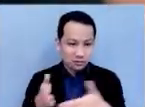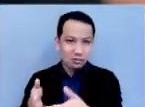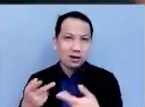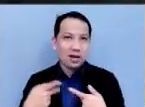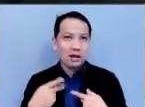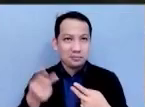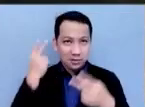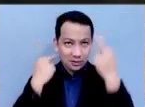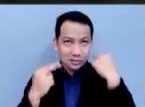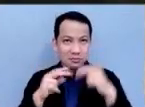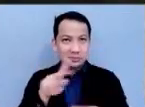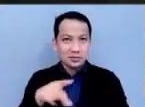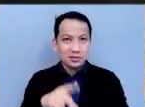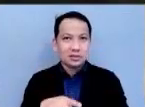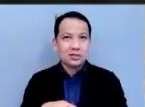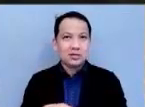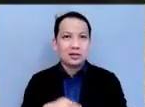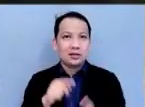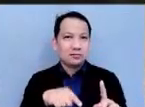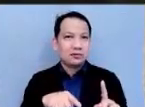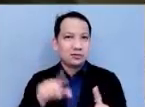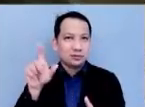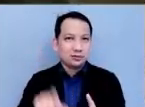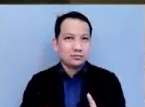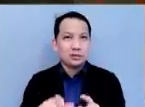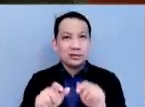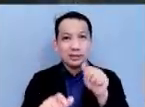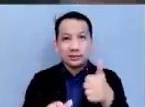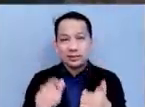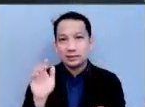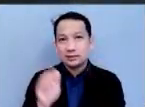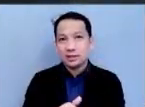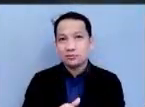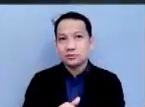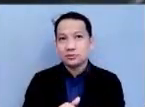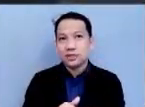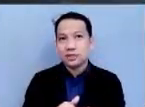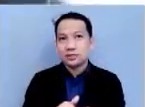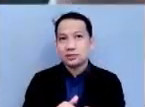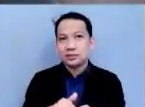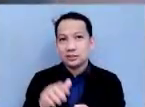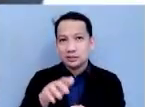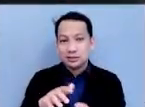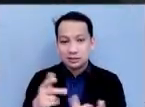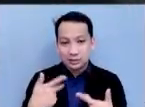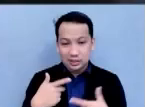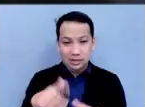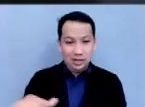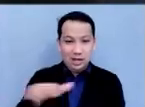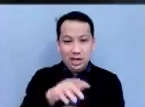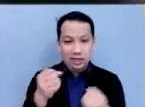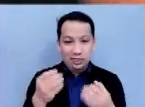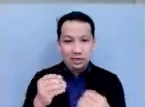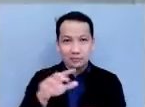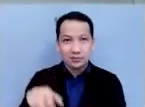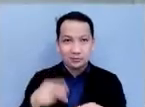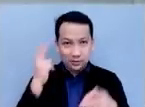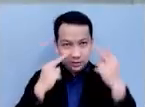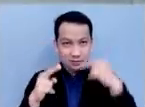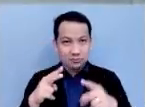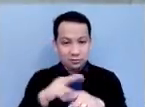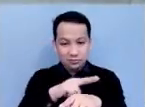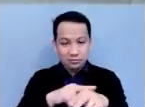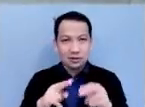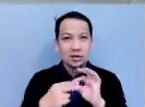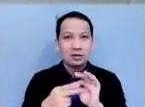nito. At hindi ro bababa sa 10,000 ang mga salon at barbershop sa buong bansa. At kung may gupitan,